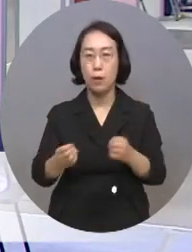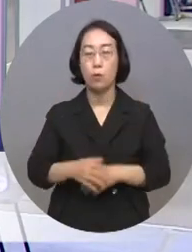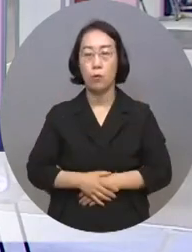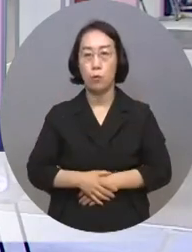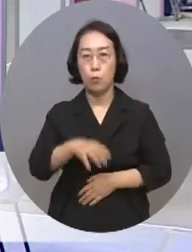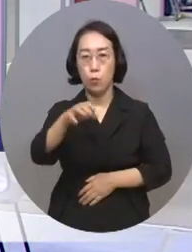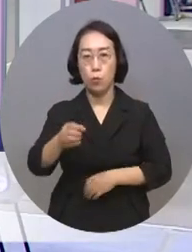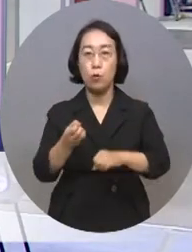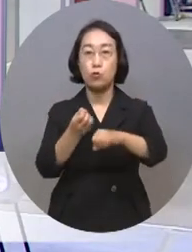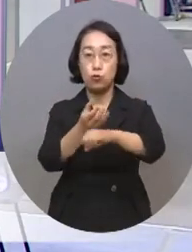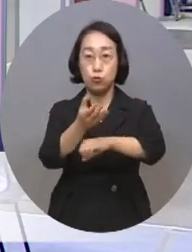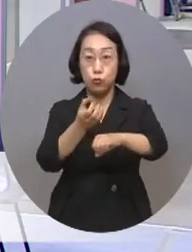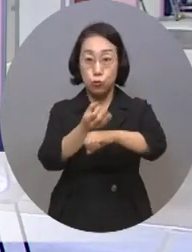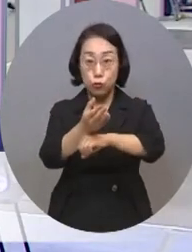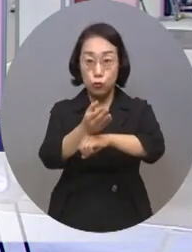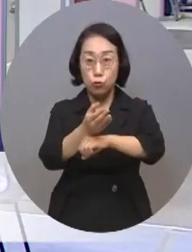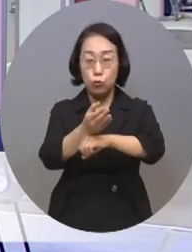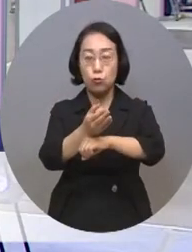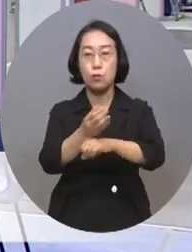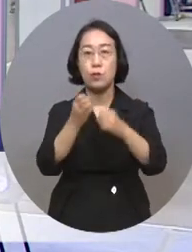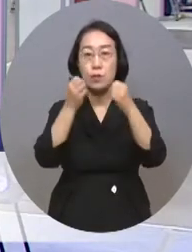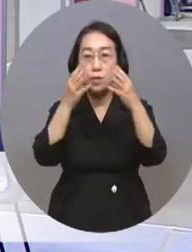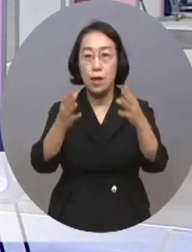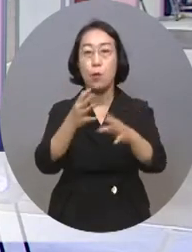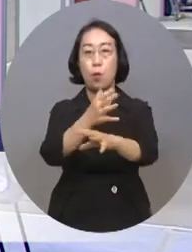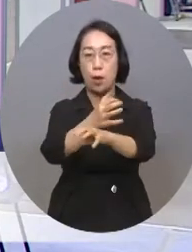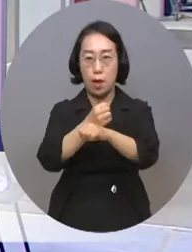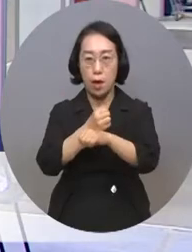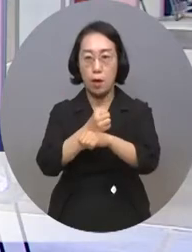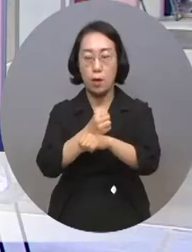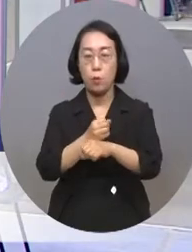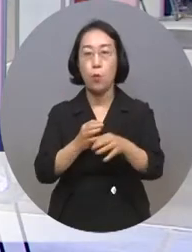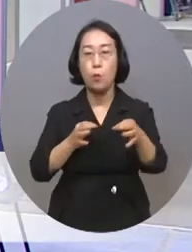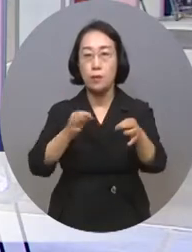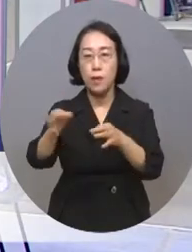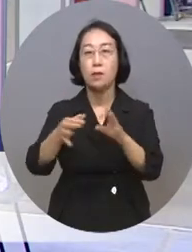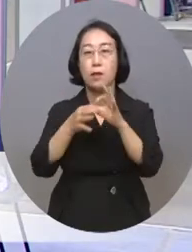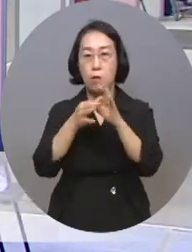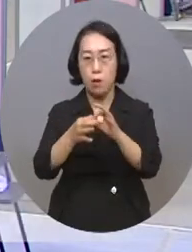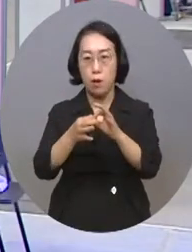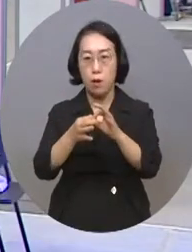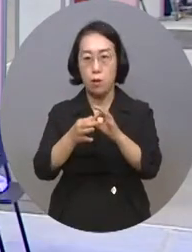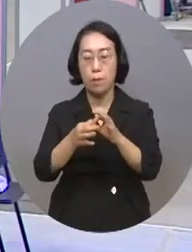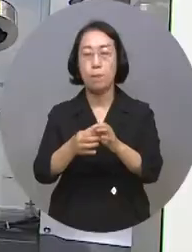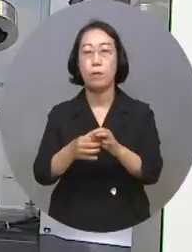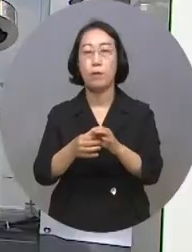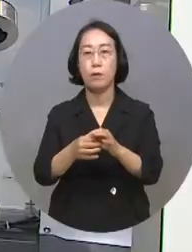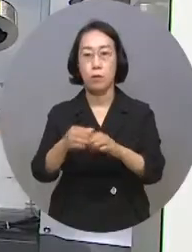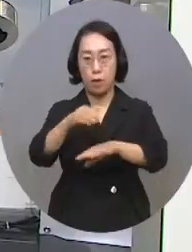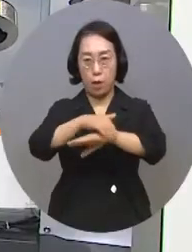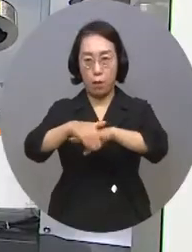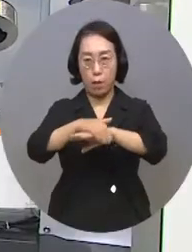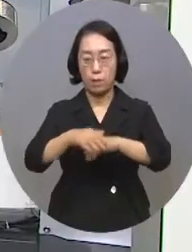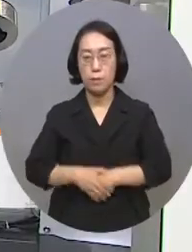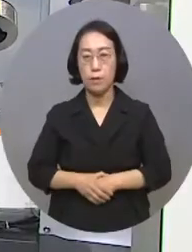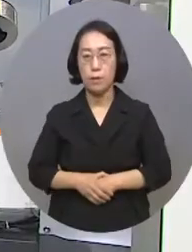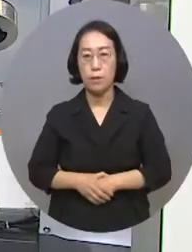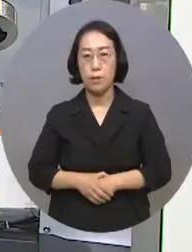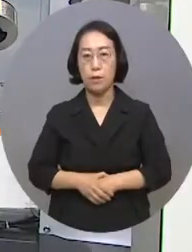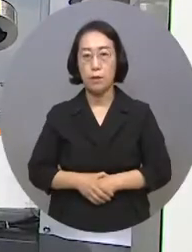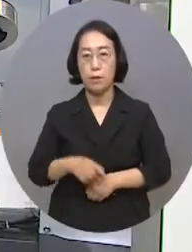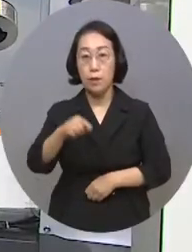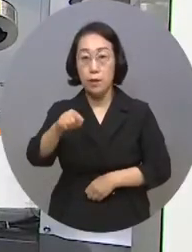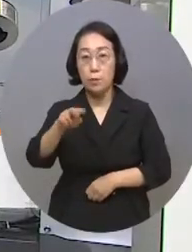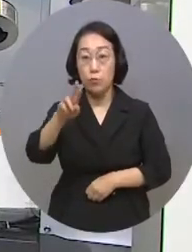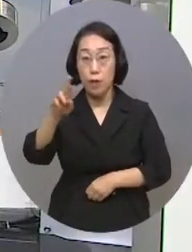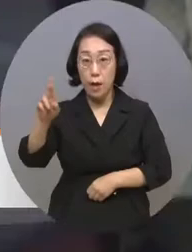수출 판로 개척 그냥 비즈니스 확대를 위해서 행사를 기획하게 되었습니다 v 알고 웨어 러블리 로봇과